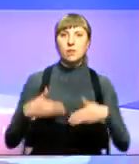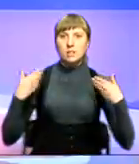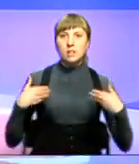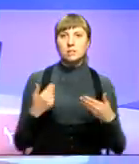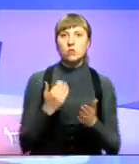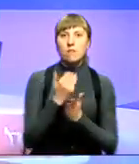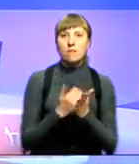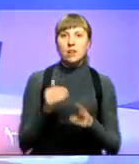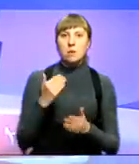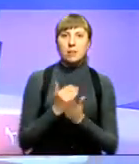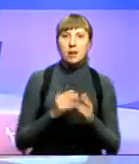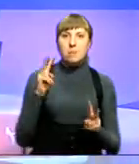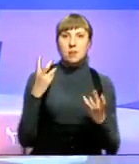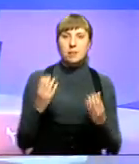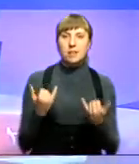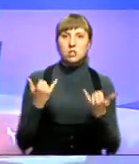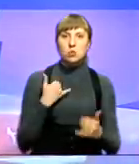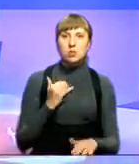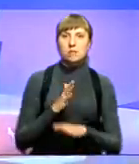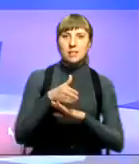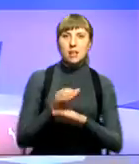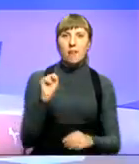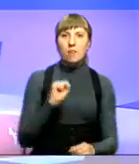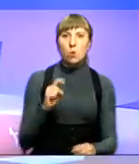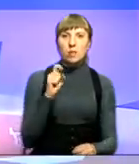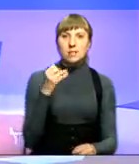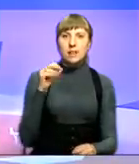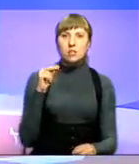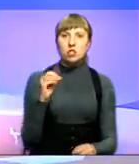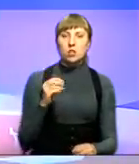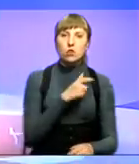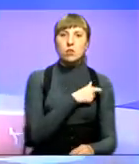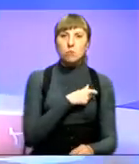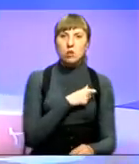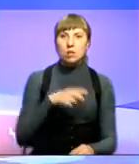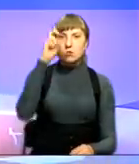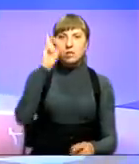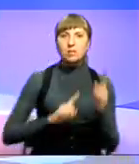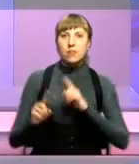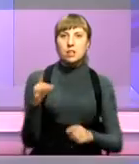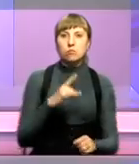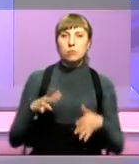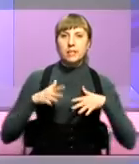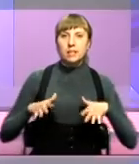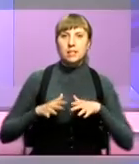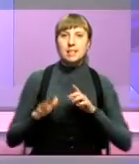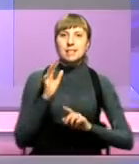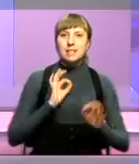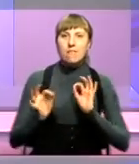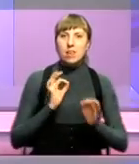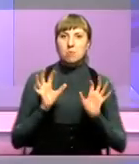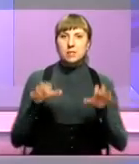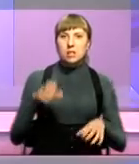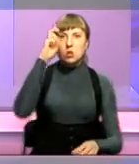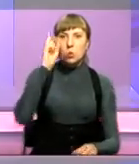Здравствуйте, в эфире программа «Тема дня», и сейчас у нас в гостях Анатолий Зайченко, депутат Государственного совета Республики Крым, советник председателя